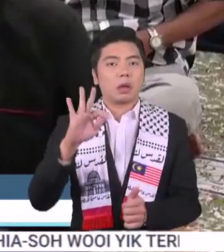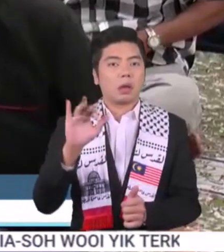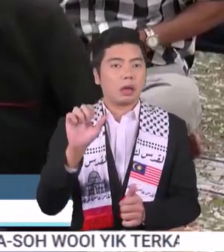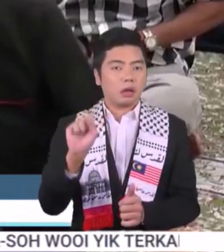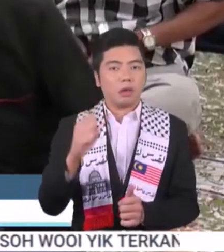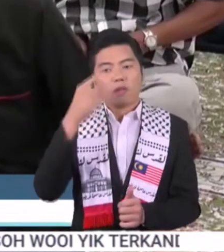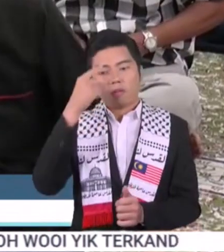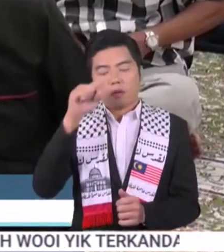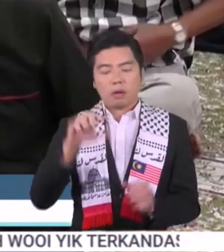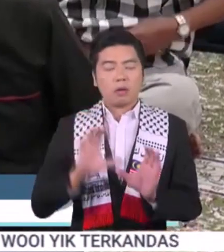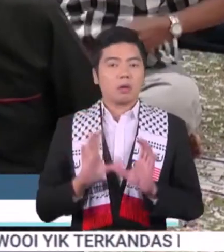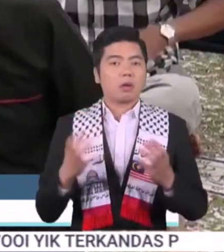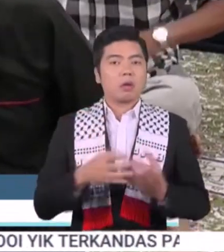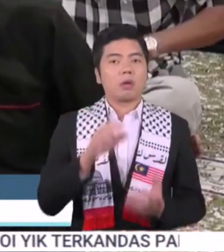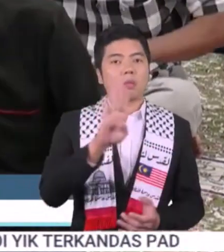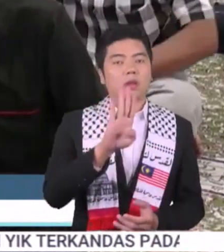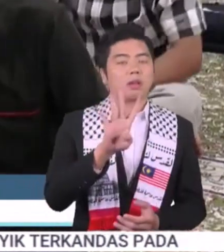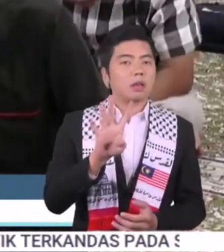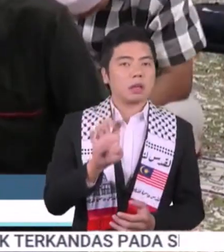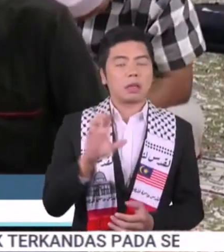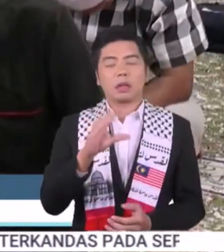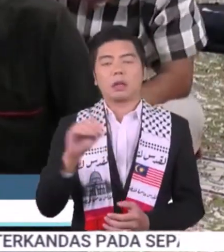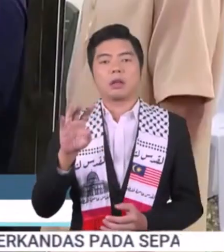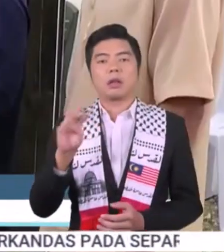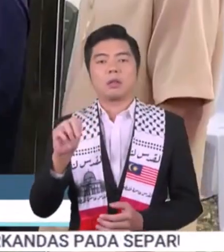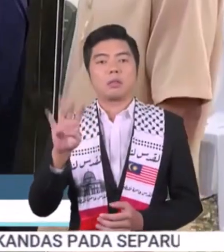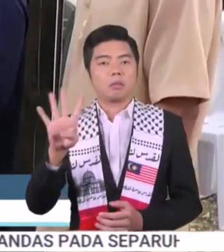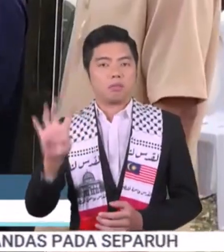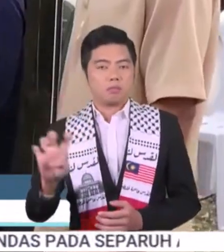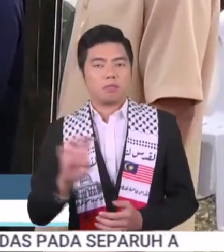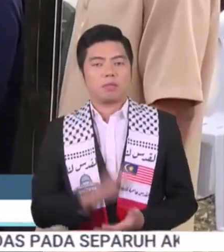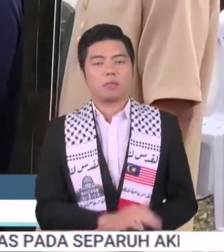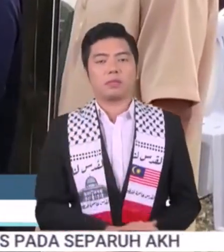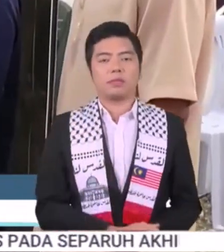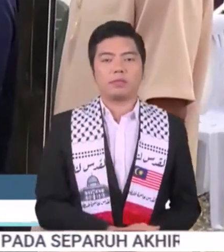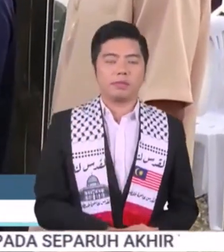Hafiz kepada golongan B40 dan M40.